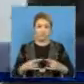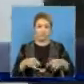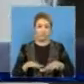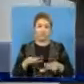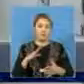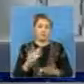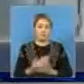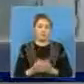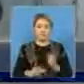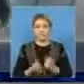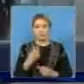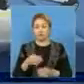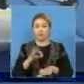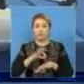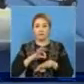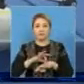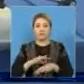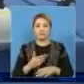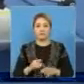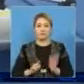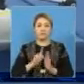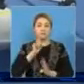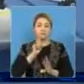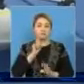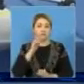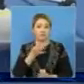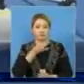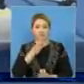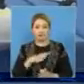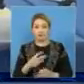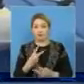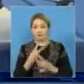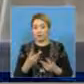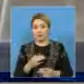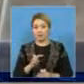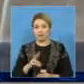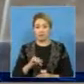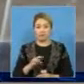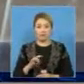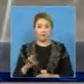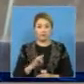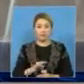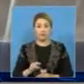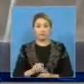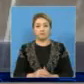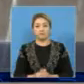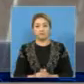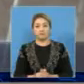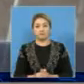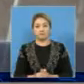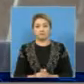который способен выявлять онкозаболевания на ранней стадии. На нем обследуются жители Мугалжарского, Алгинского, Тимирского и Байганинского